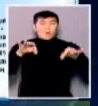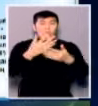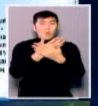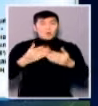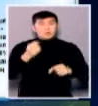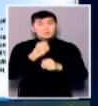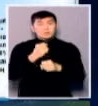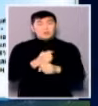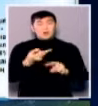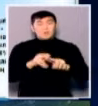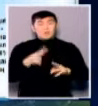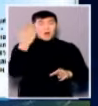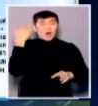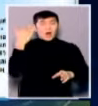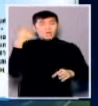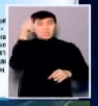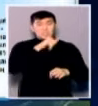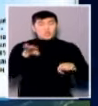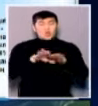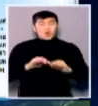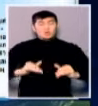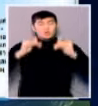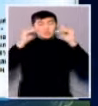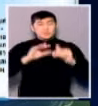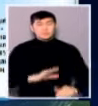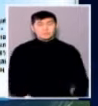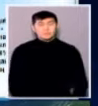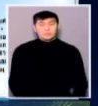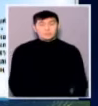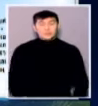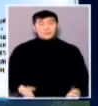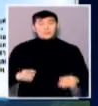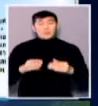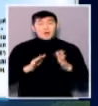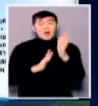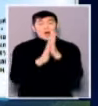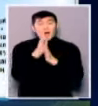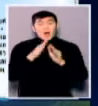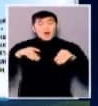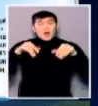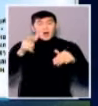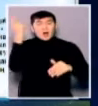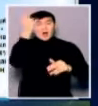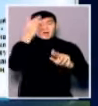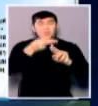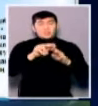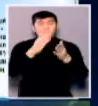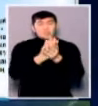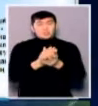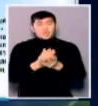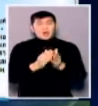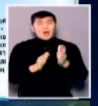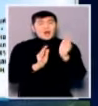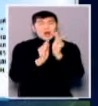әдісі қолданылды. Бұл алдыңғы жылмен салыстырғанда 4%-ға жоғары. Жалпы егін шаруашылығы 9350 тонна картоп